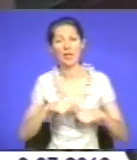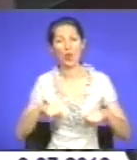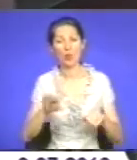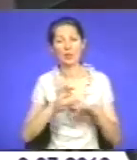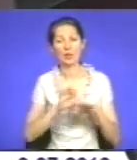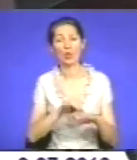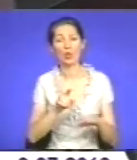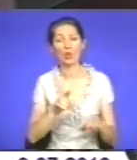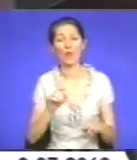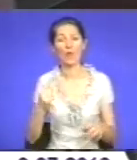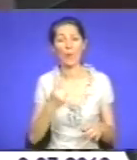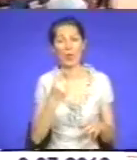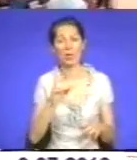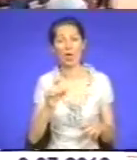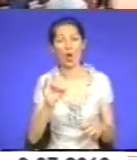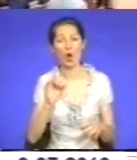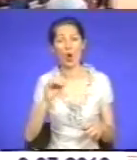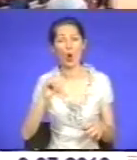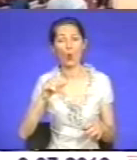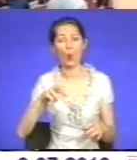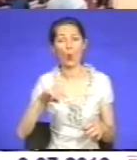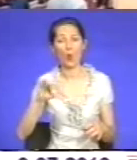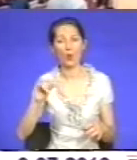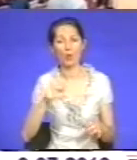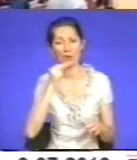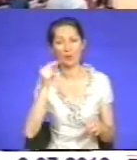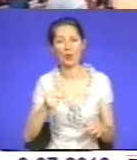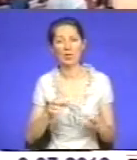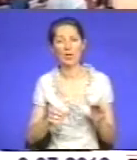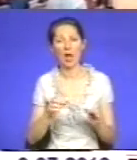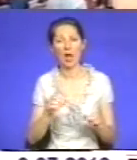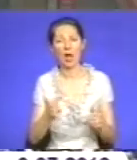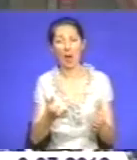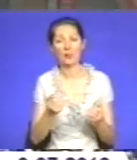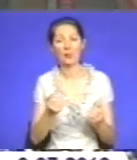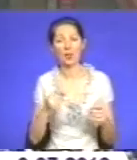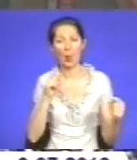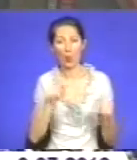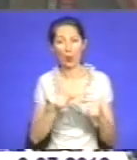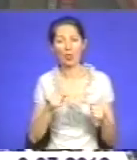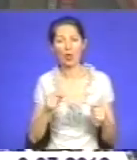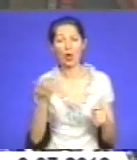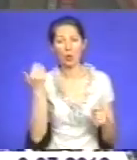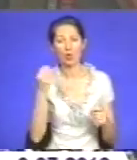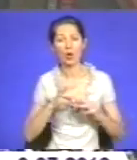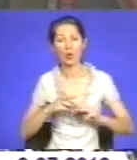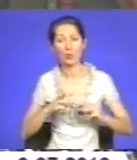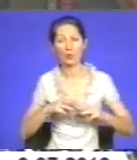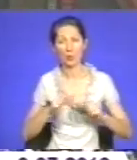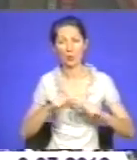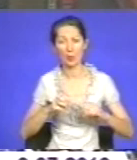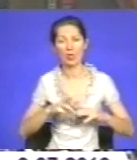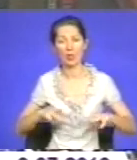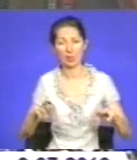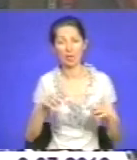в Румунії звинувачувальний вирок ухвалений проти колишнього прем'єр-міністра. А це свідчить про хороше функціонування правосуддя в Румунії. Тимошенко